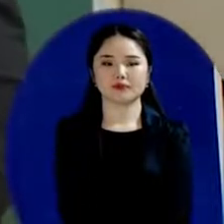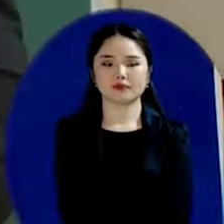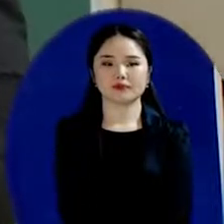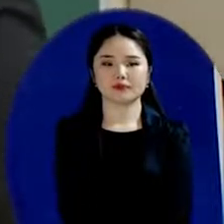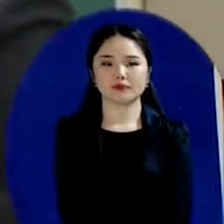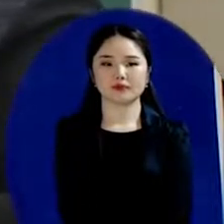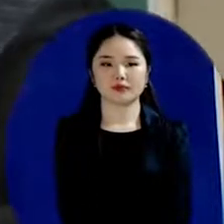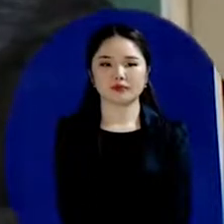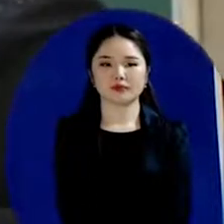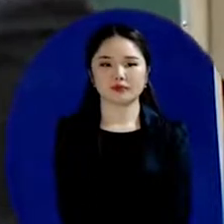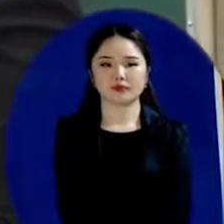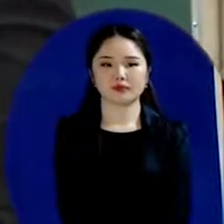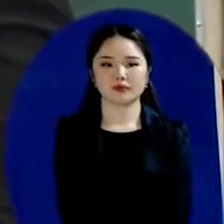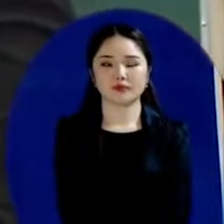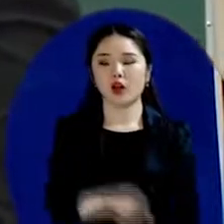энэ